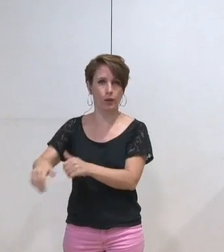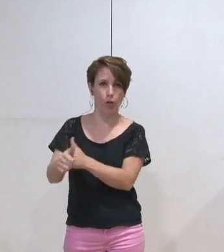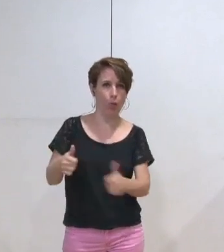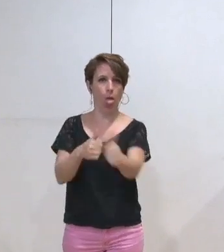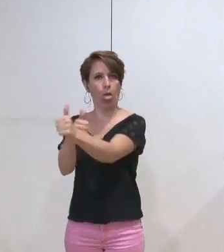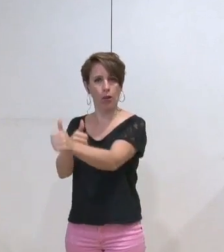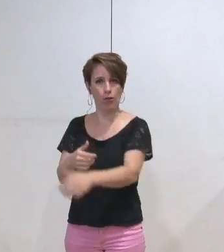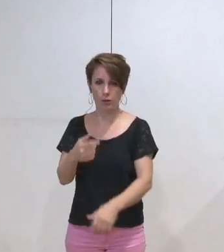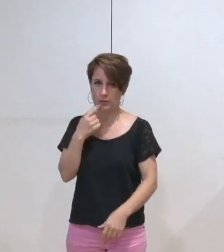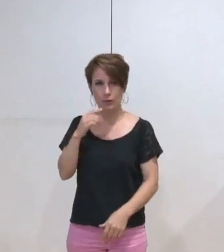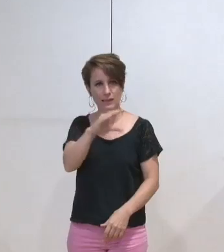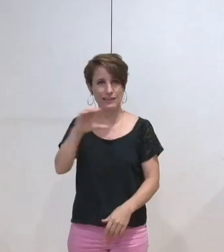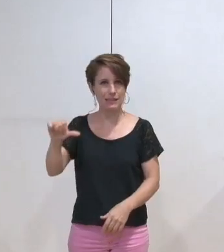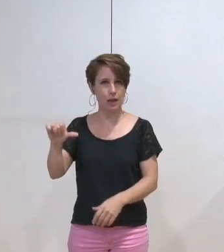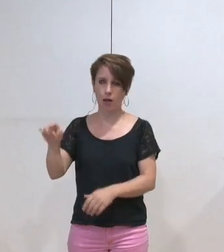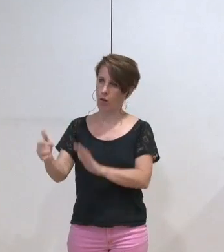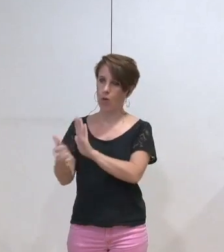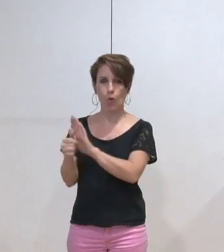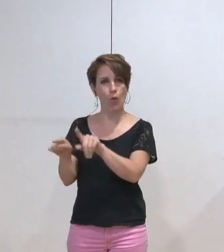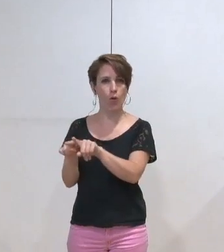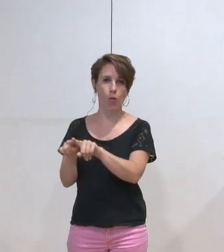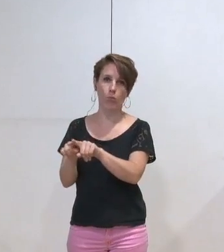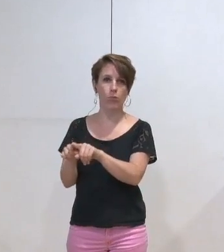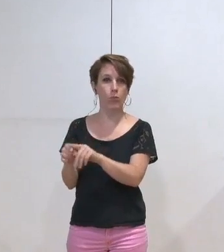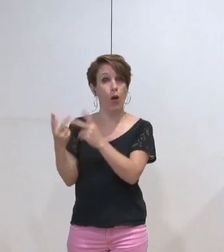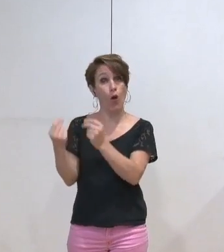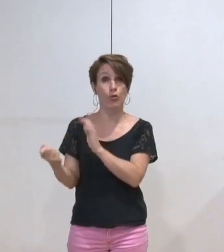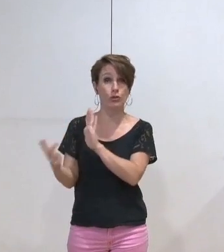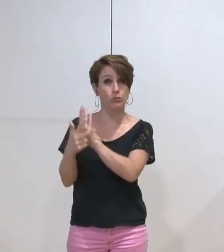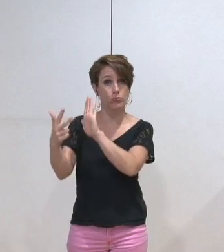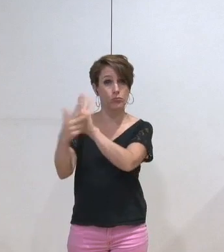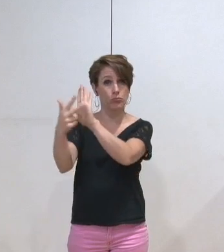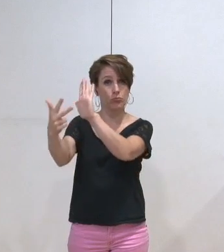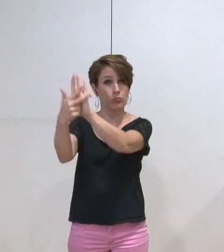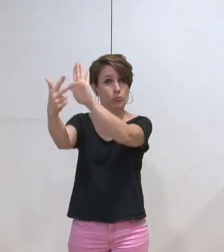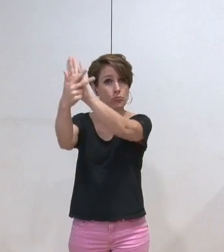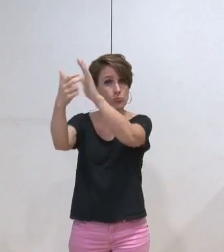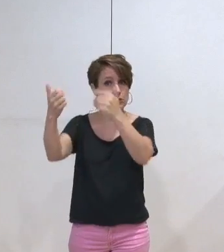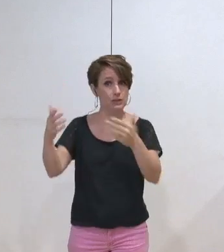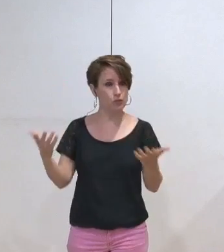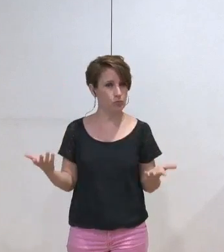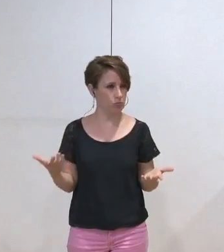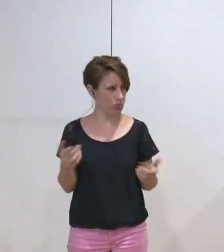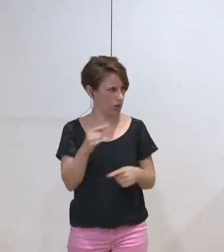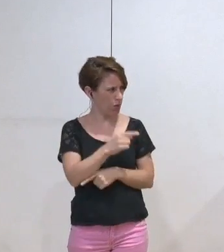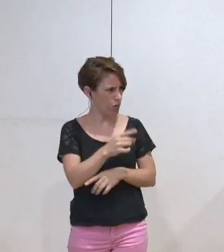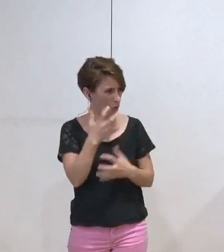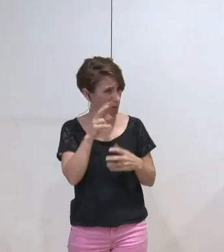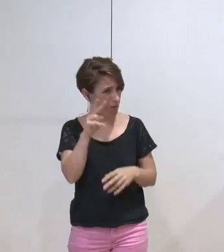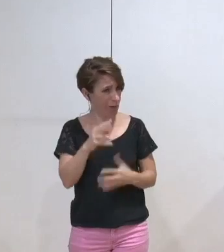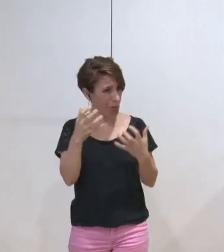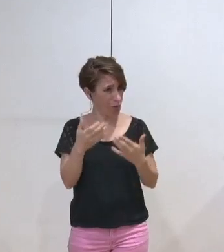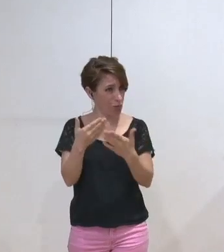complètement contraire à votre souhait de lui donner un peu plus de rôle dans son pilotage